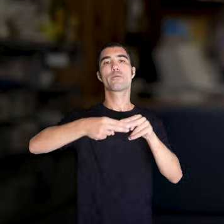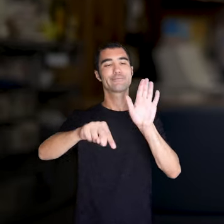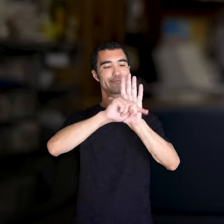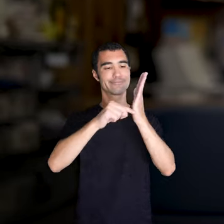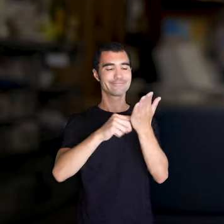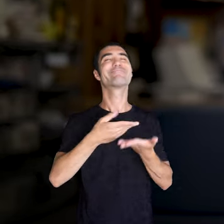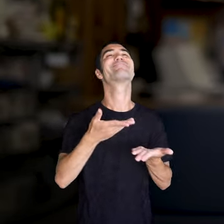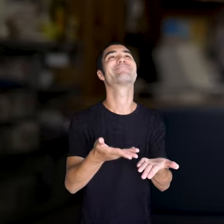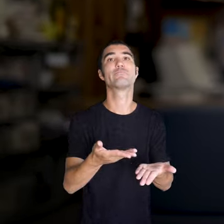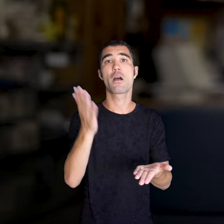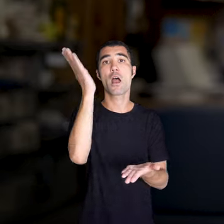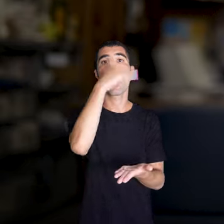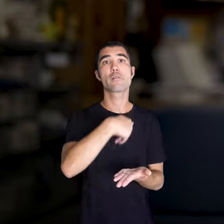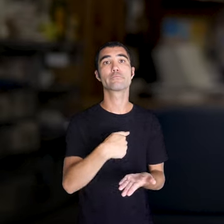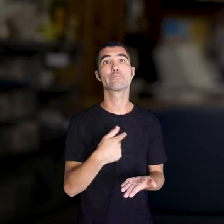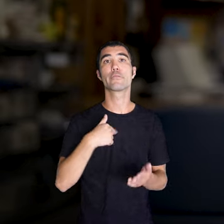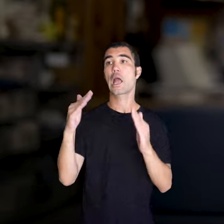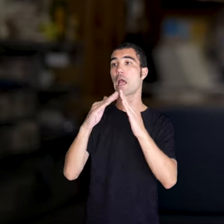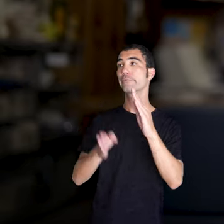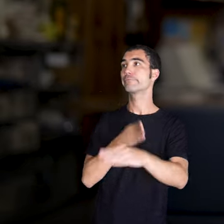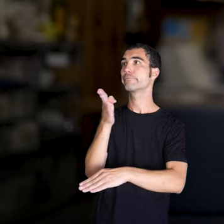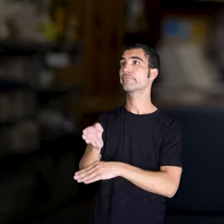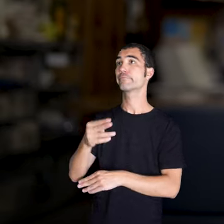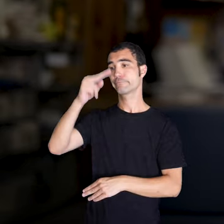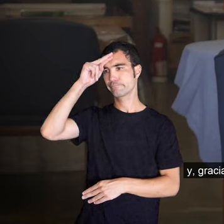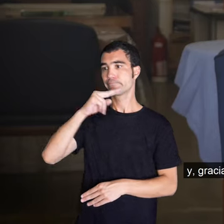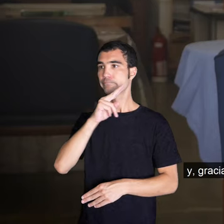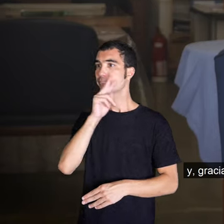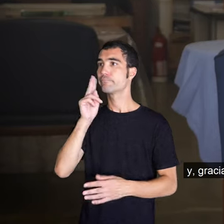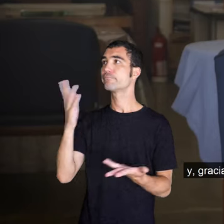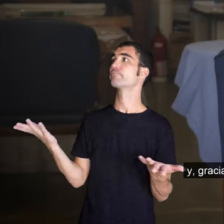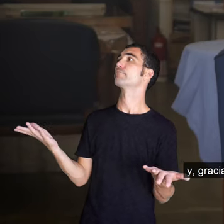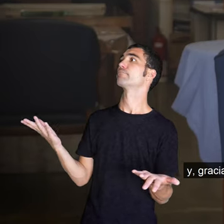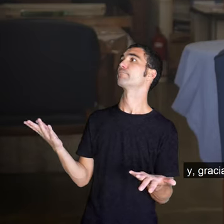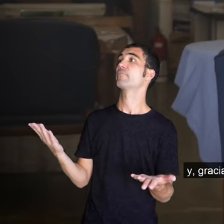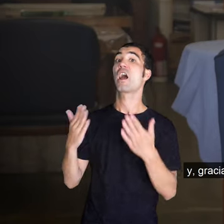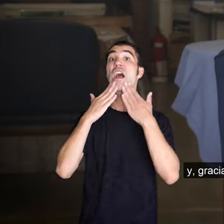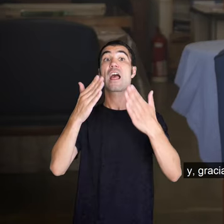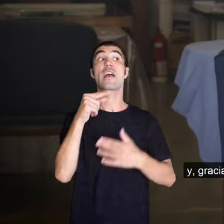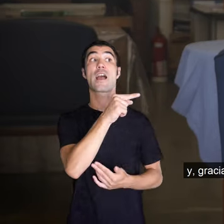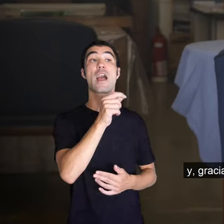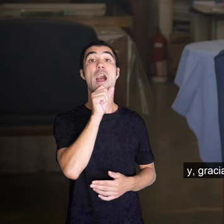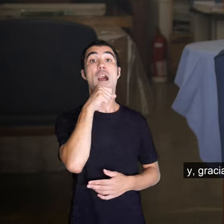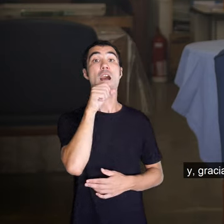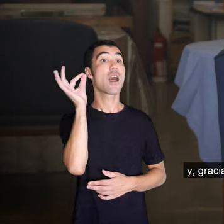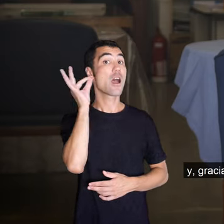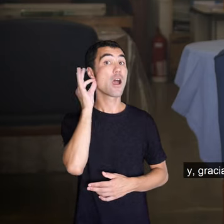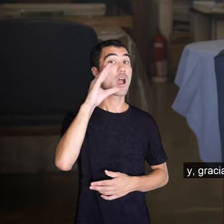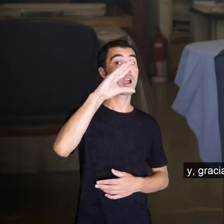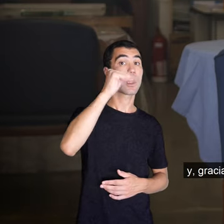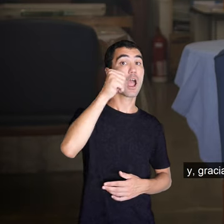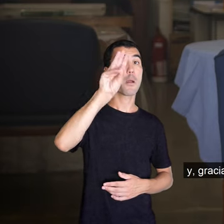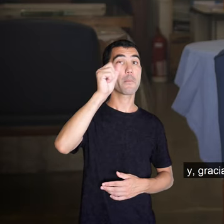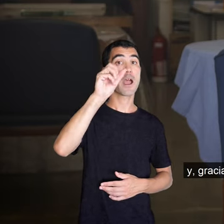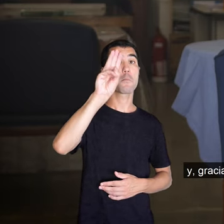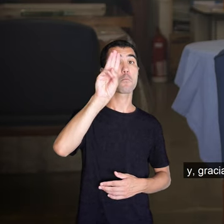no en tenia. I quan arribava a casa nostra, mon pare i ma mare m'assolaven. I gràcies a la predina d'Escapapuix, que era